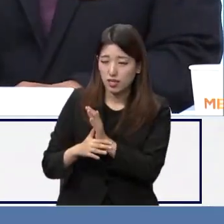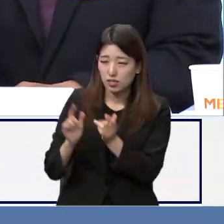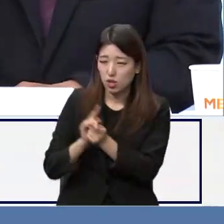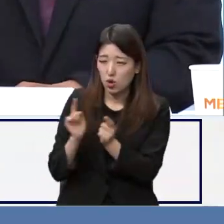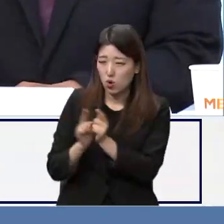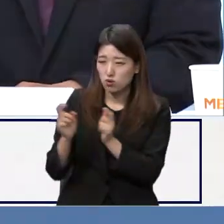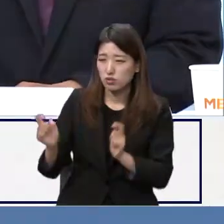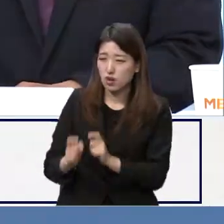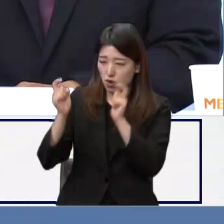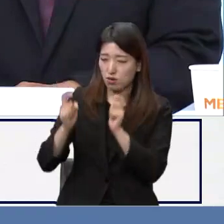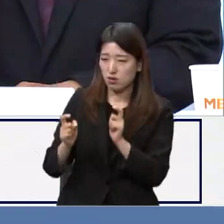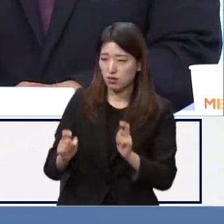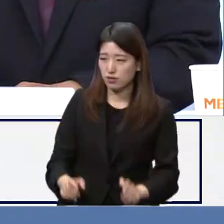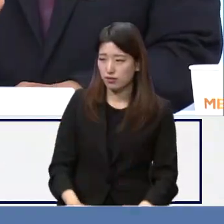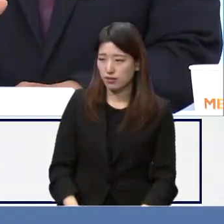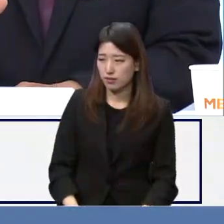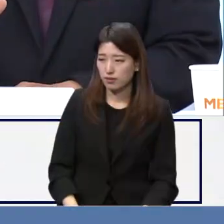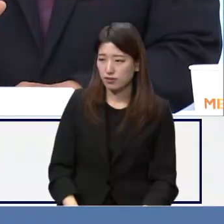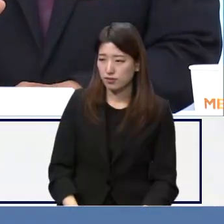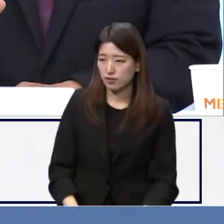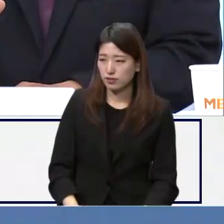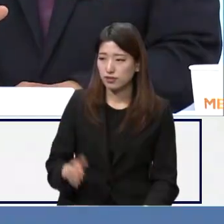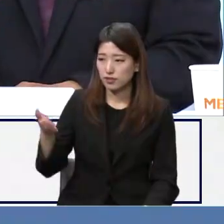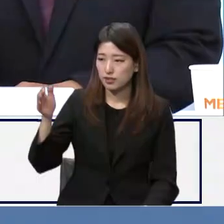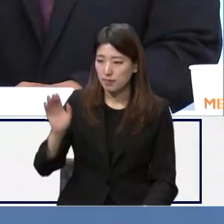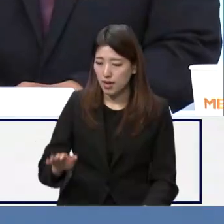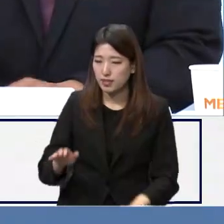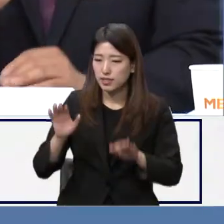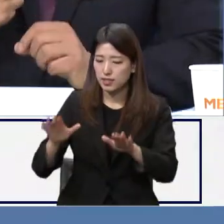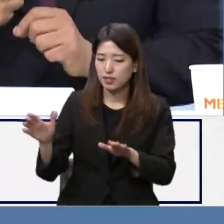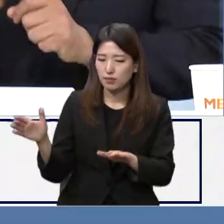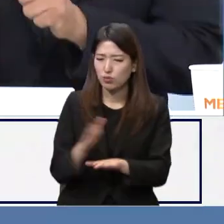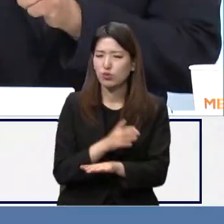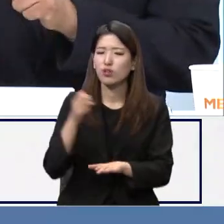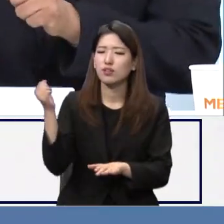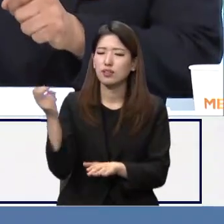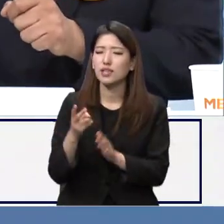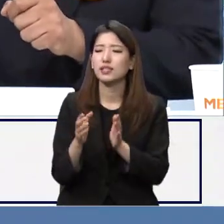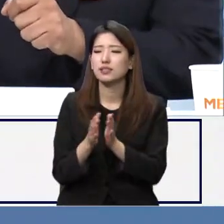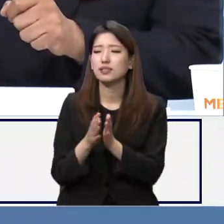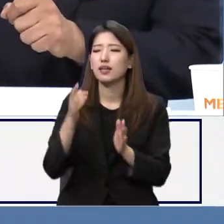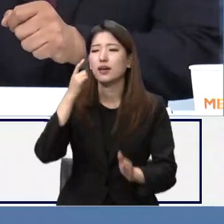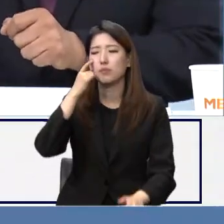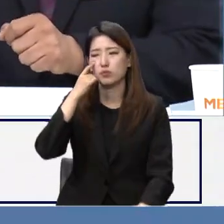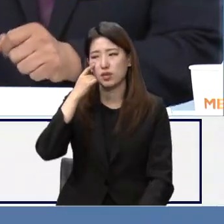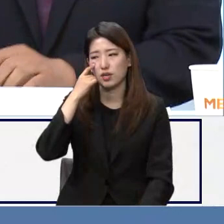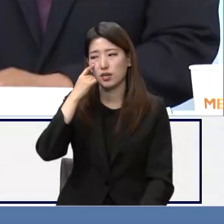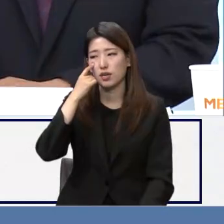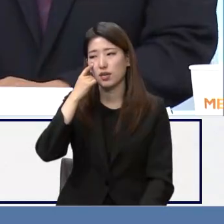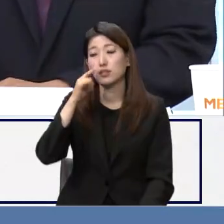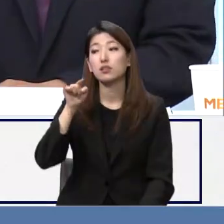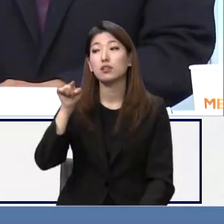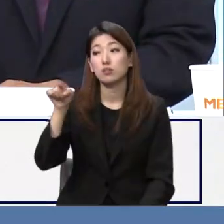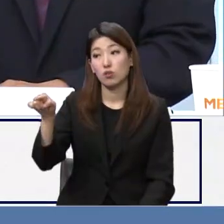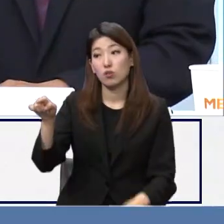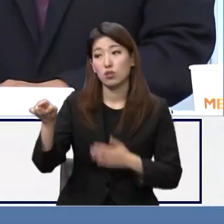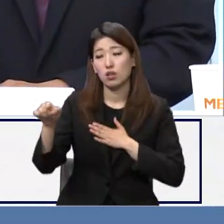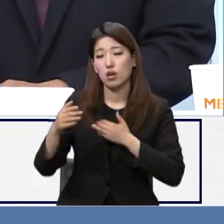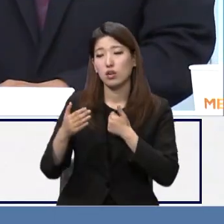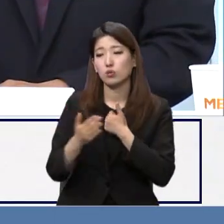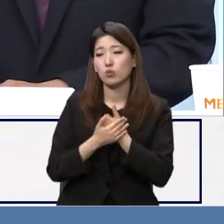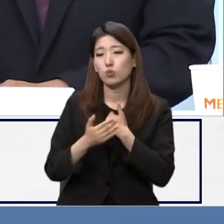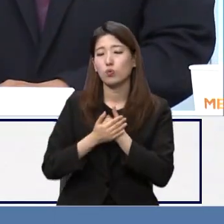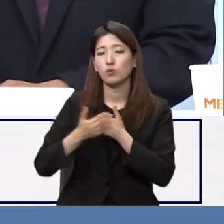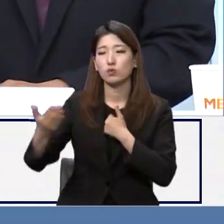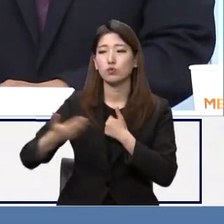백지장이라는 건 지금부터 우리 다시 시작해 볼 필요가 있는데 당신은 내가 하는 일에 도와야 돼라는 그런 의미에서 백지장을